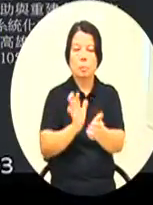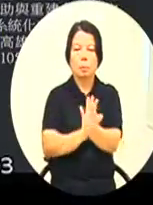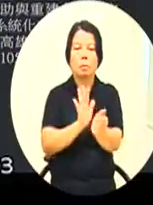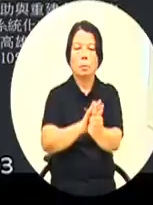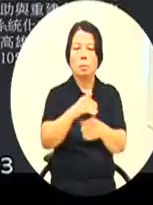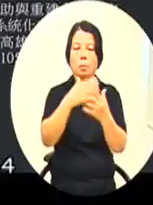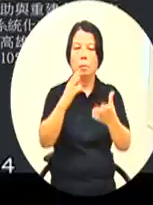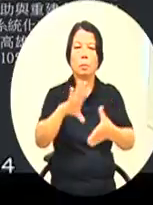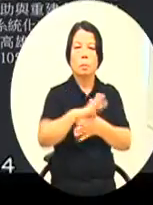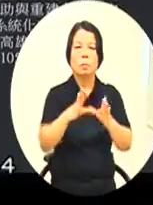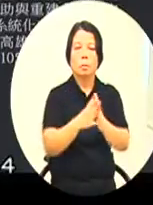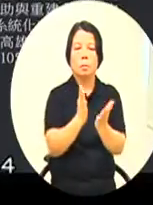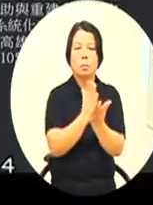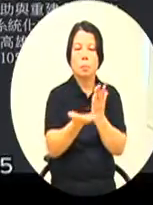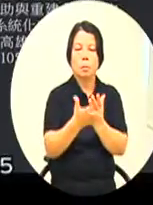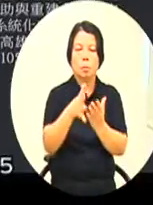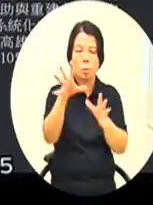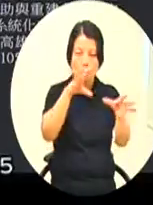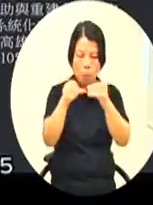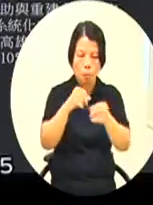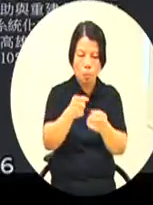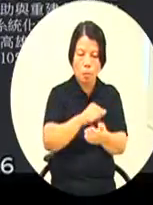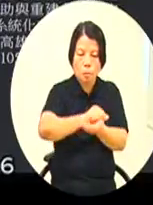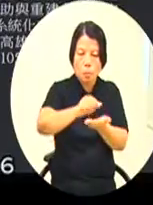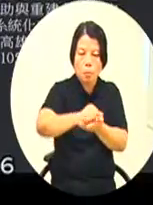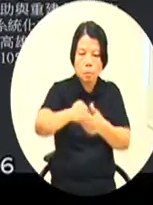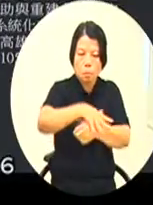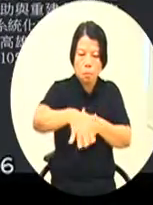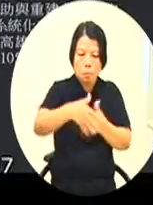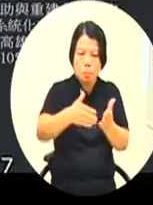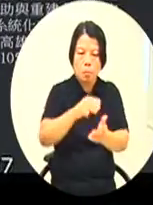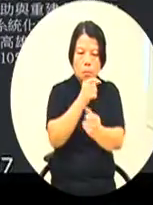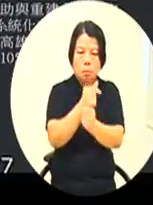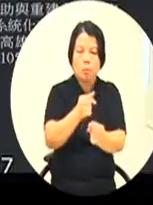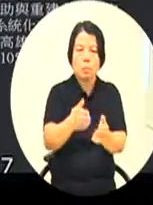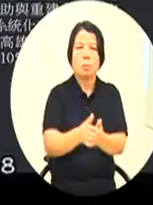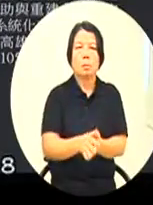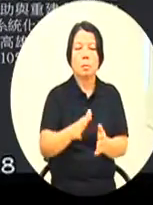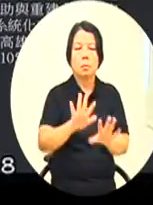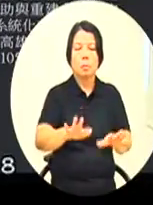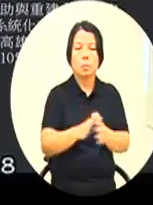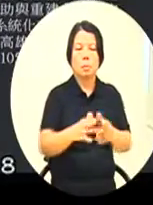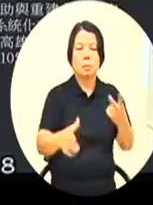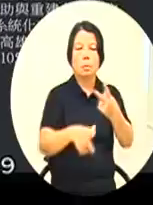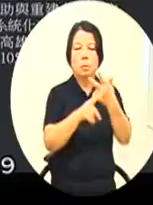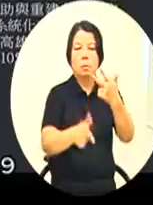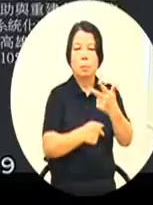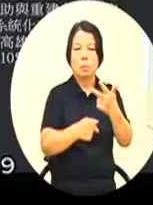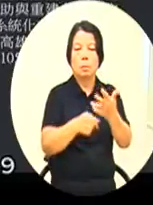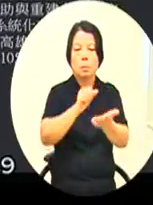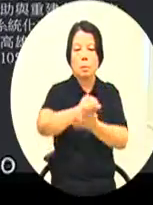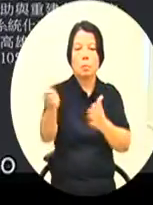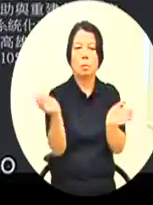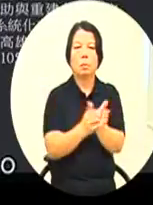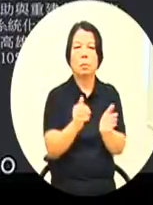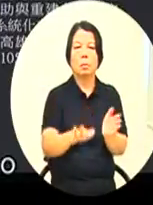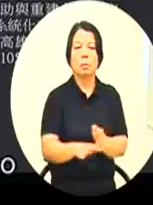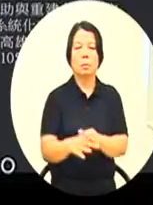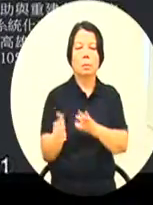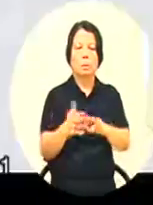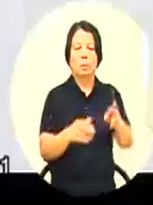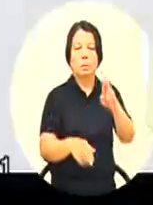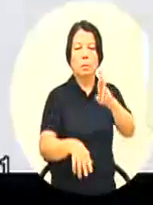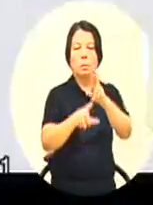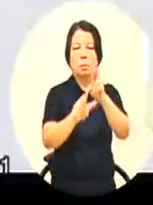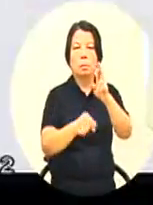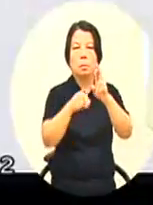书资料，然后把它系统化的汇编起来哦。那我们也已经在7月底出版。那年底呢，还